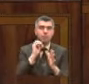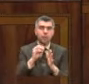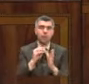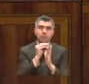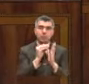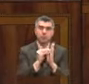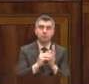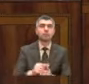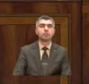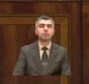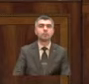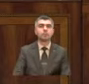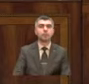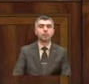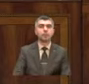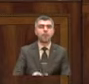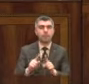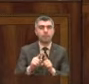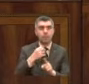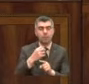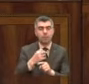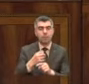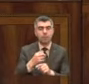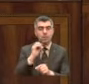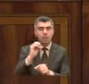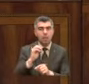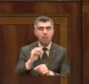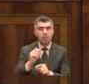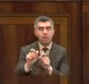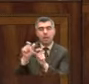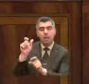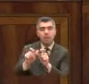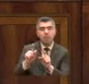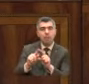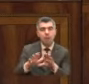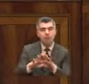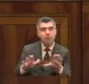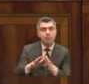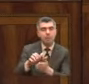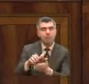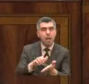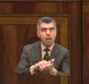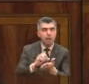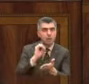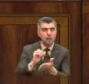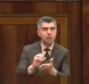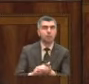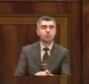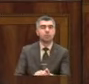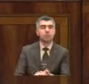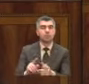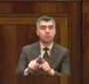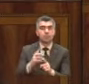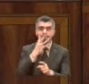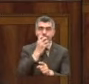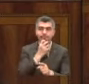الاشتراطات. حماية الأوساط الهشة ومن الواحات من تداعيات بعض الاستثمارات، حيث نسجل أوضاعا